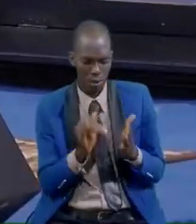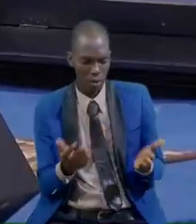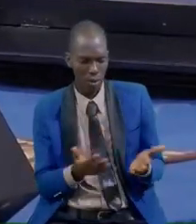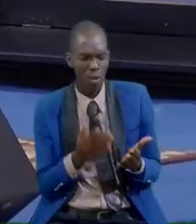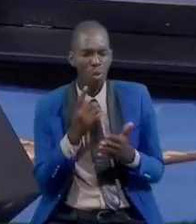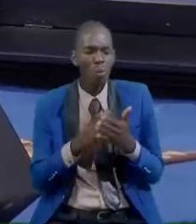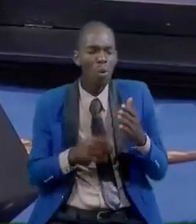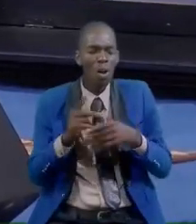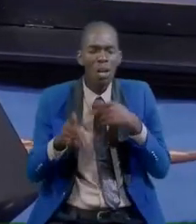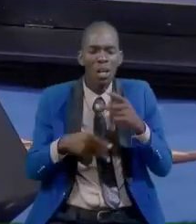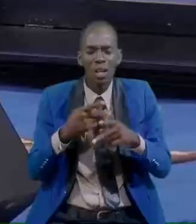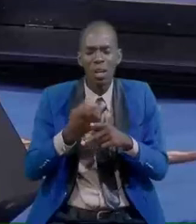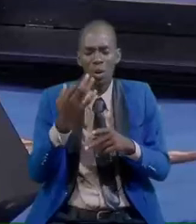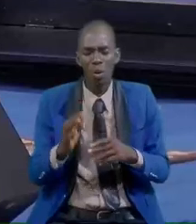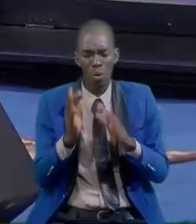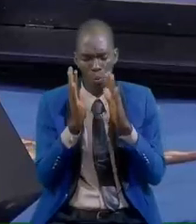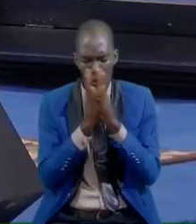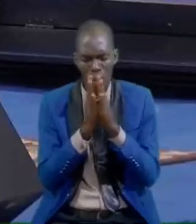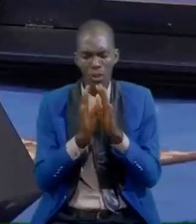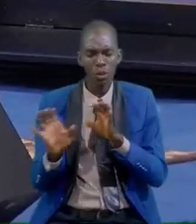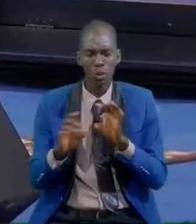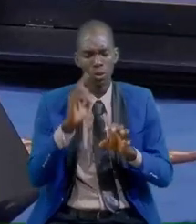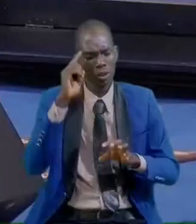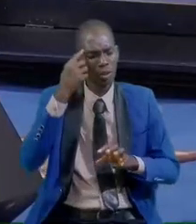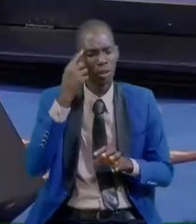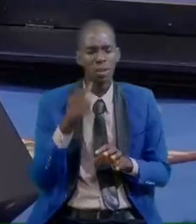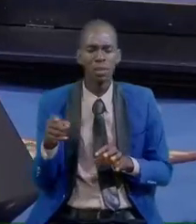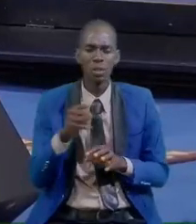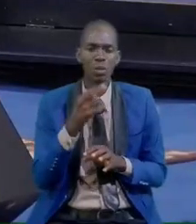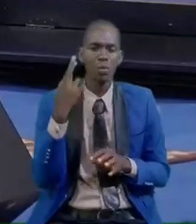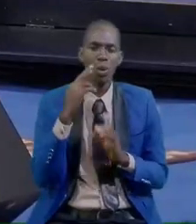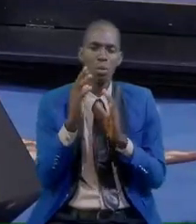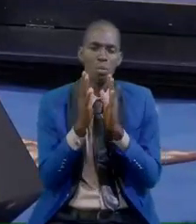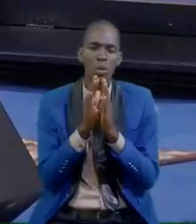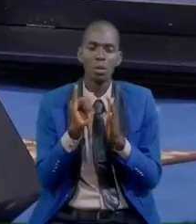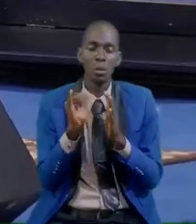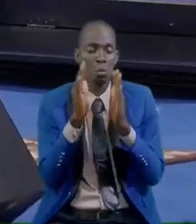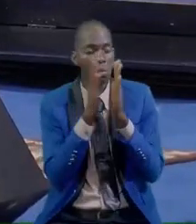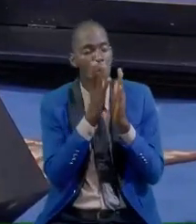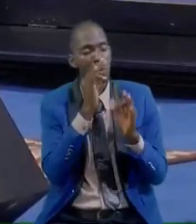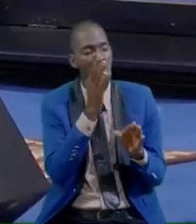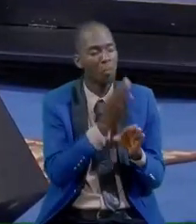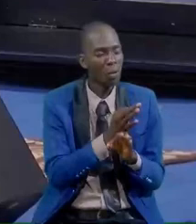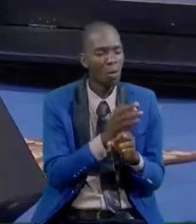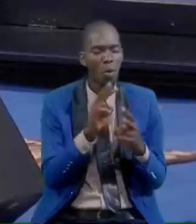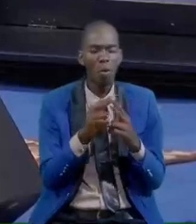de prière penses-tu que nous faisons? C'est la prière de la foi ou la prière de l'incrédulité?